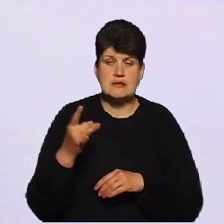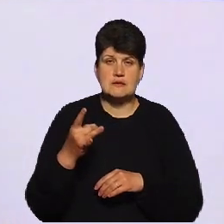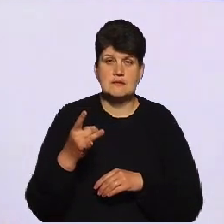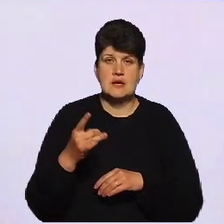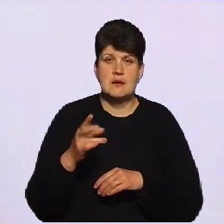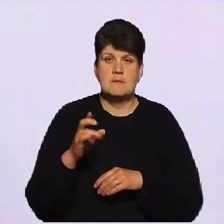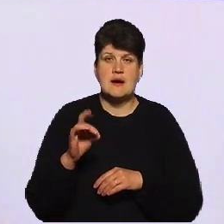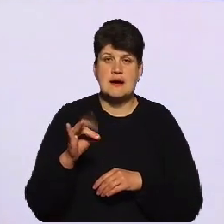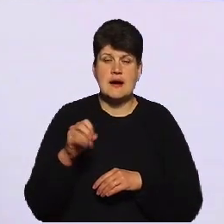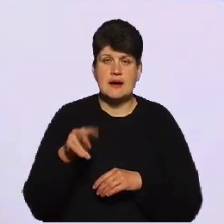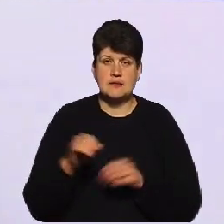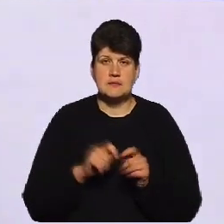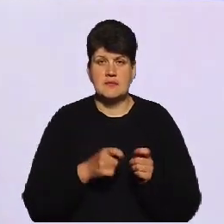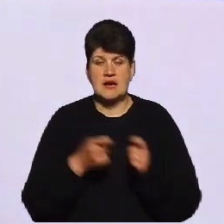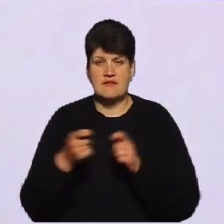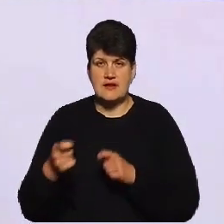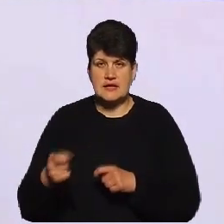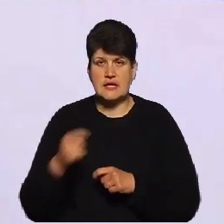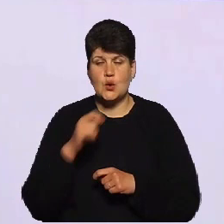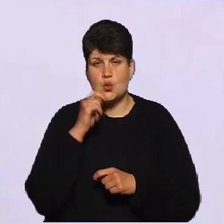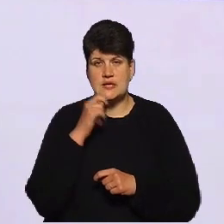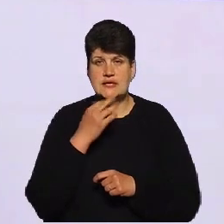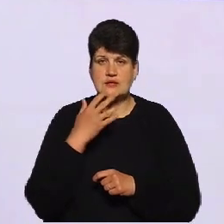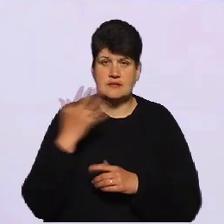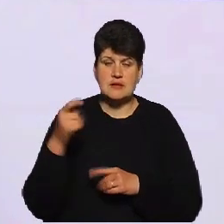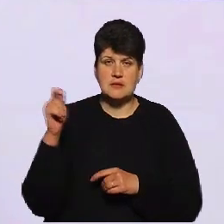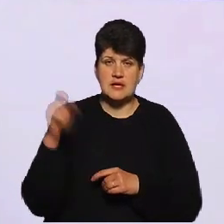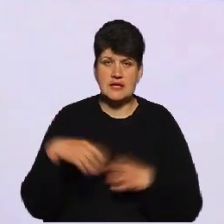виставку і українських, і іноземних митців, то вони в Берлін приїхали і забрали свої